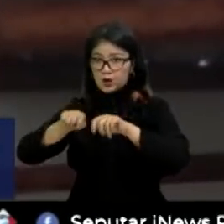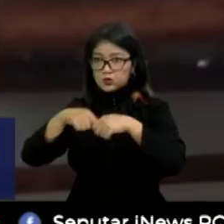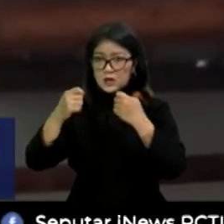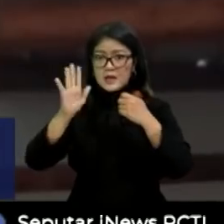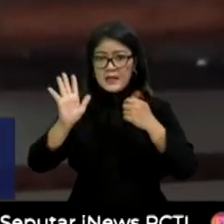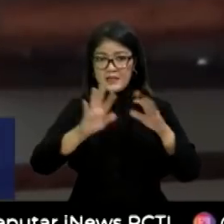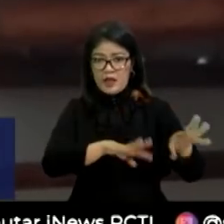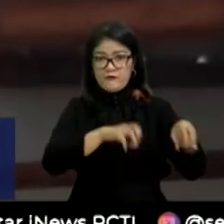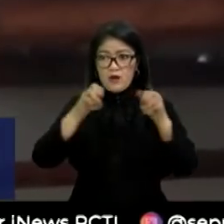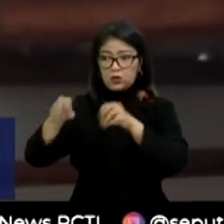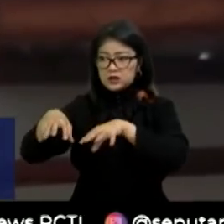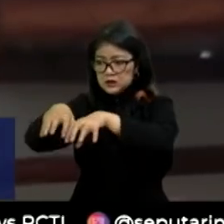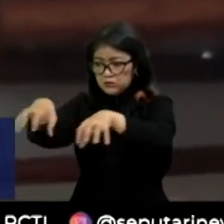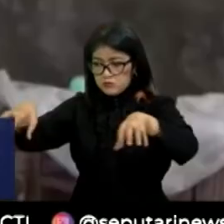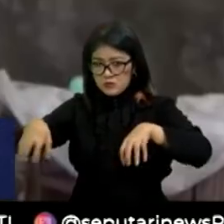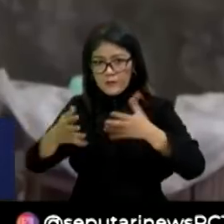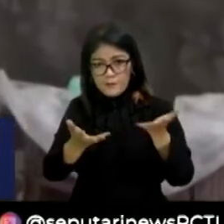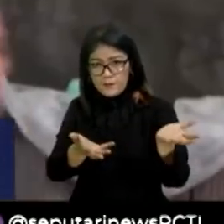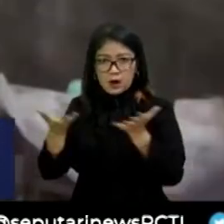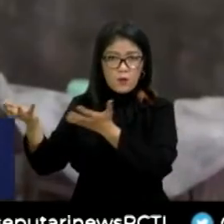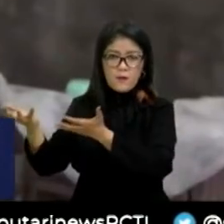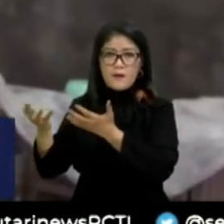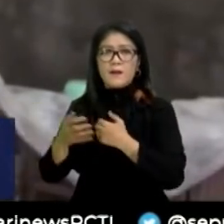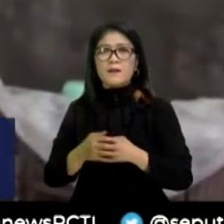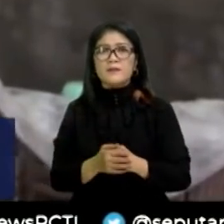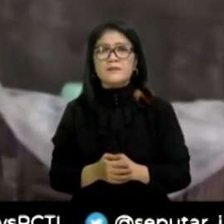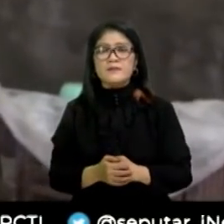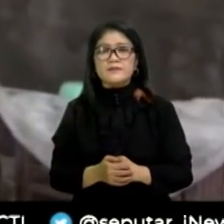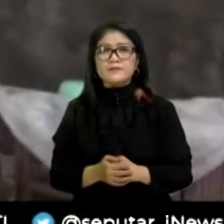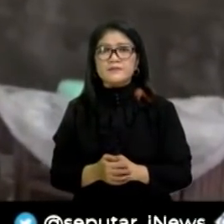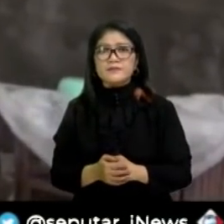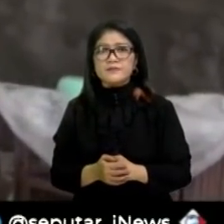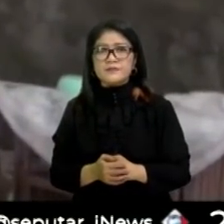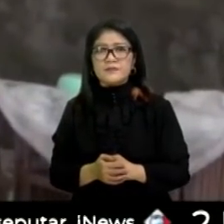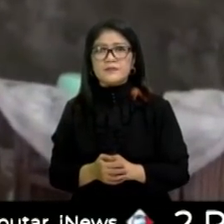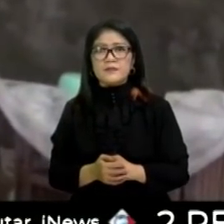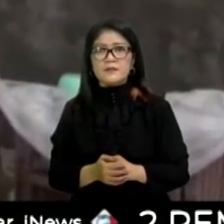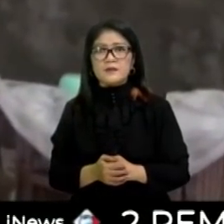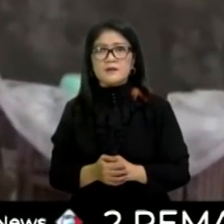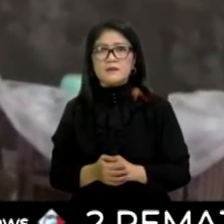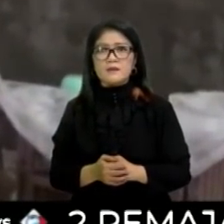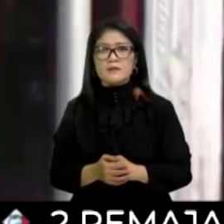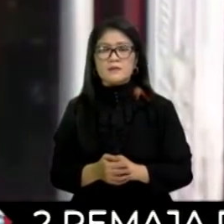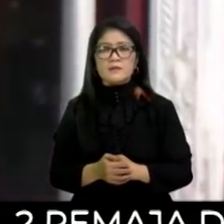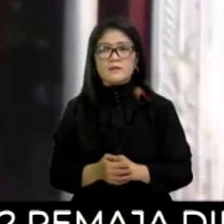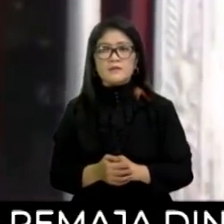terhadap puing-puing rumah warga. Dari Jombang, Jawa Timur, Mukhtar Bagus, iNews, melaporkan.